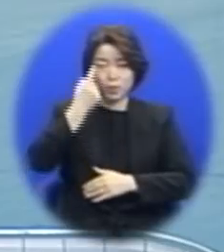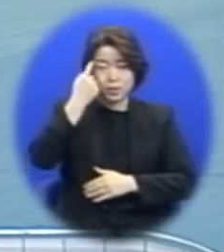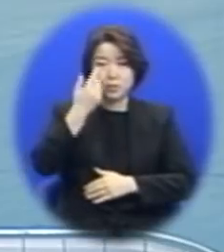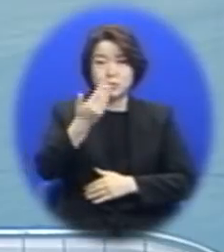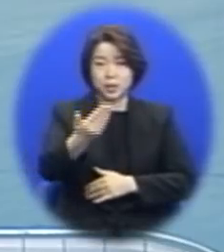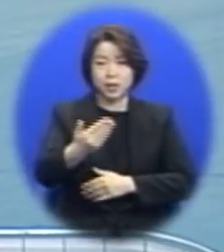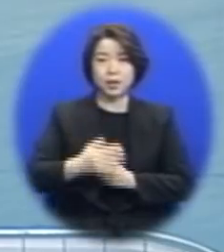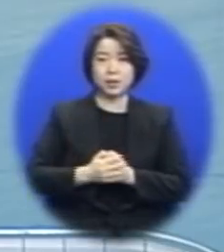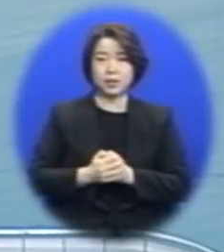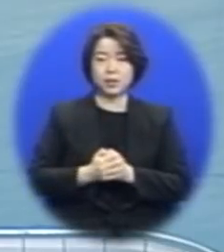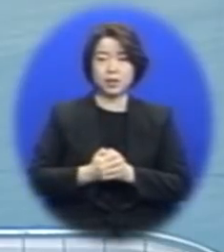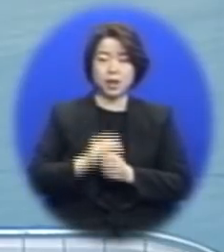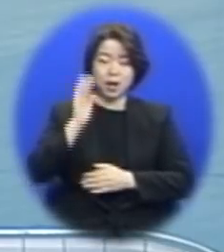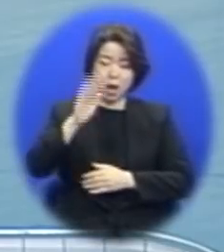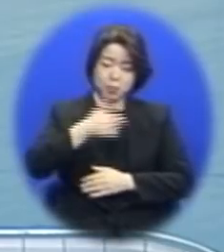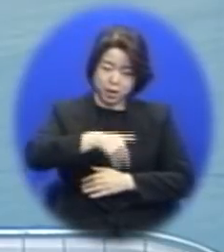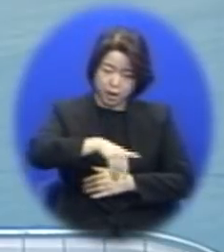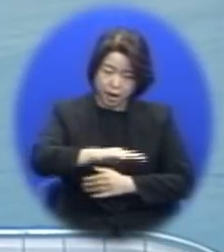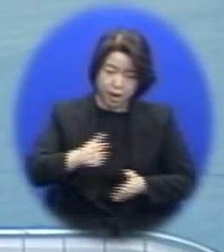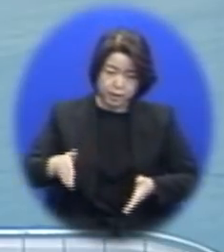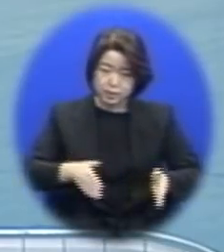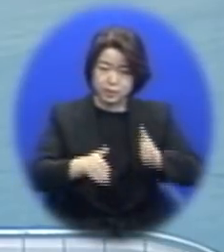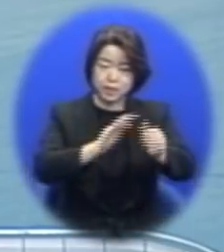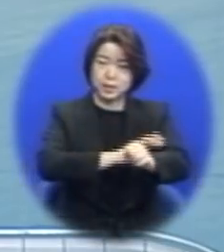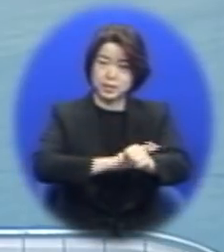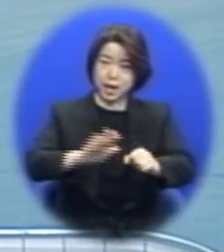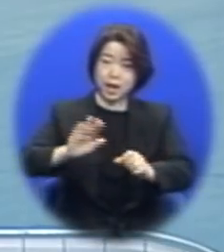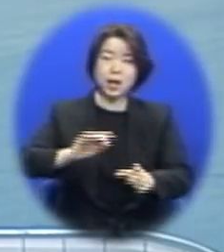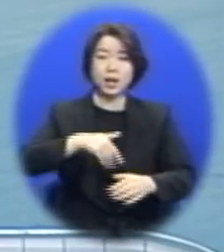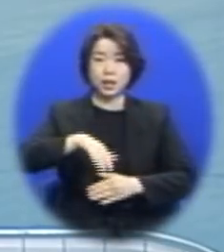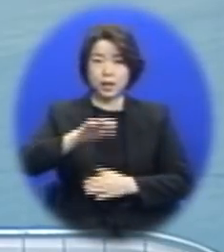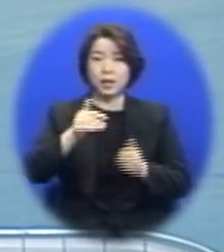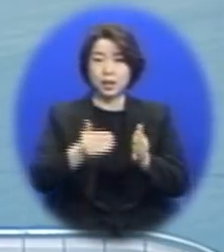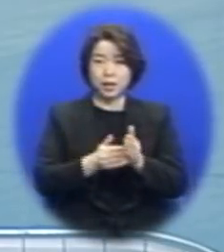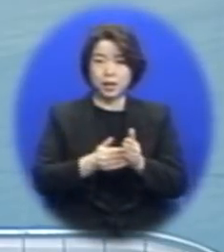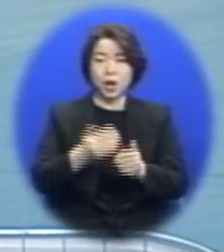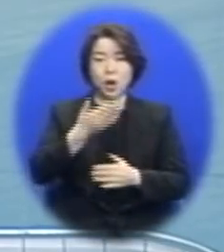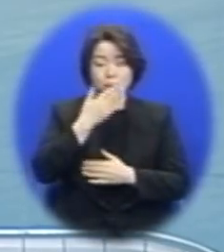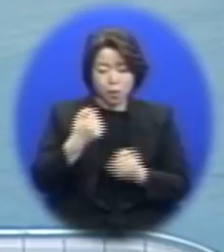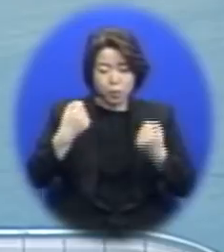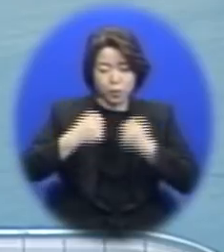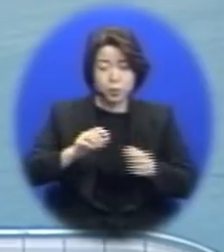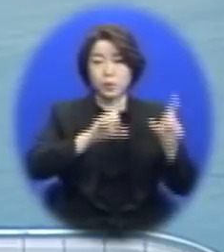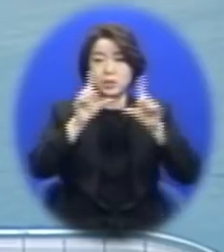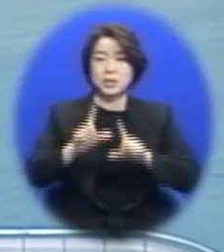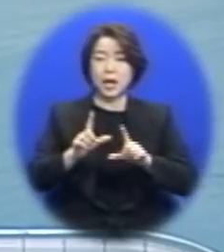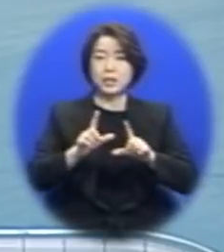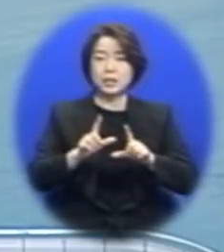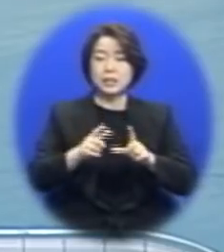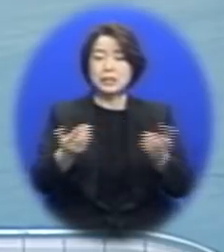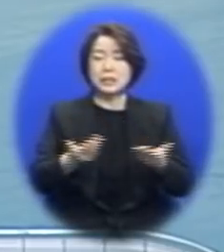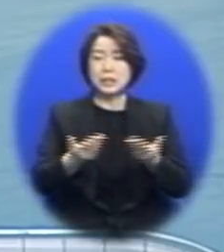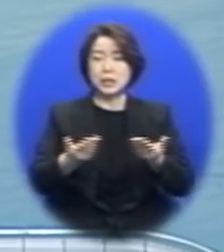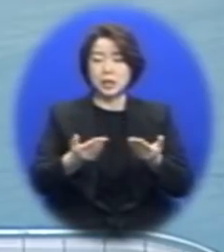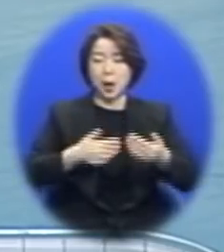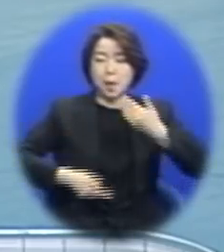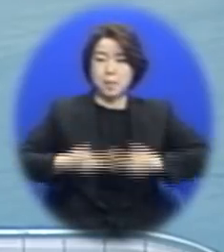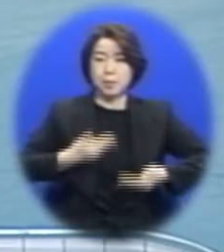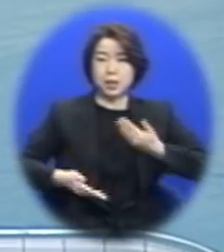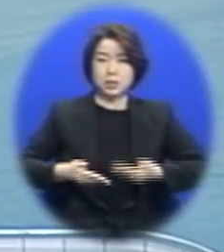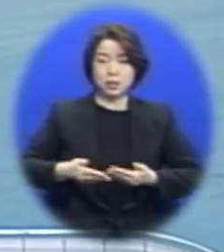가야 될 그 길을 가신 것 같아요? 아니면 먹고 있고 사는 게 바빠서 그만 길을 잃어버리고 방황하지는